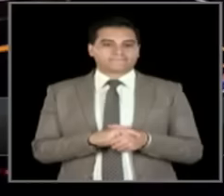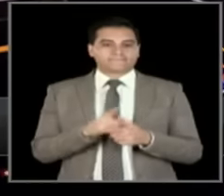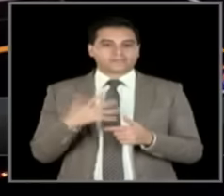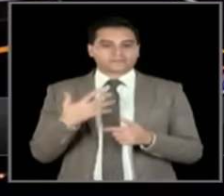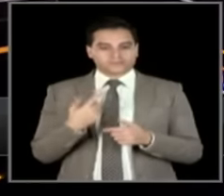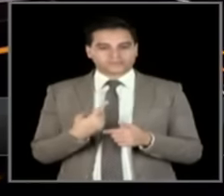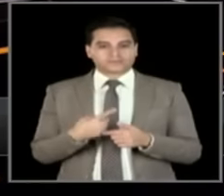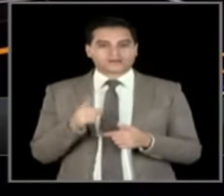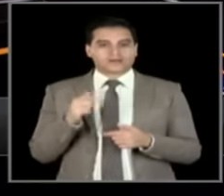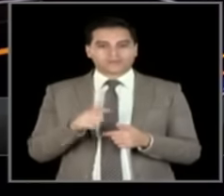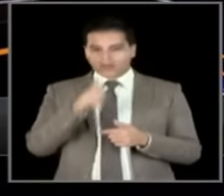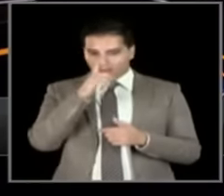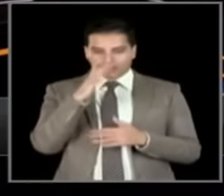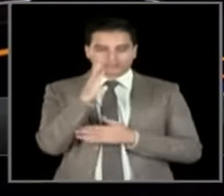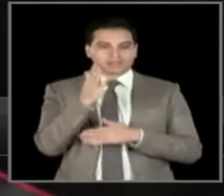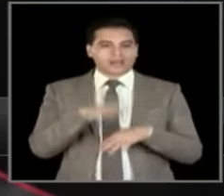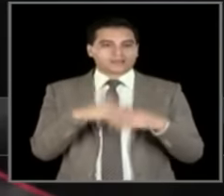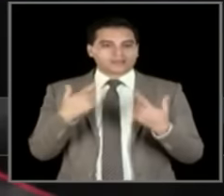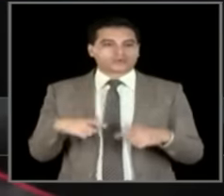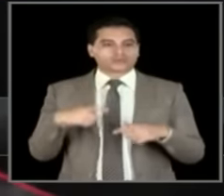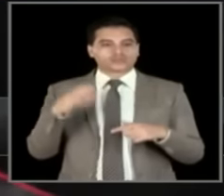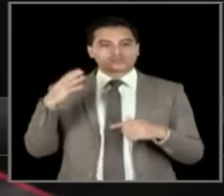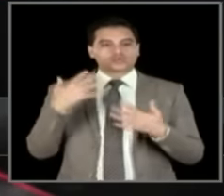105. صح. ما هي اللغة الرسمية في دولة جورجيا؟